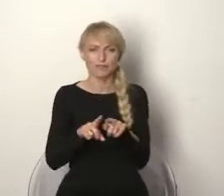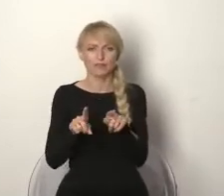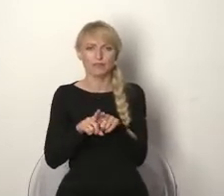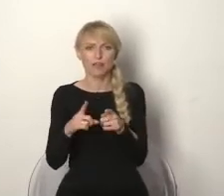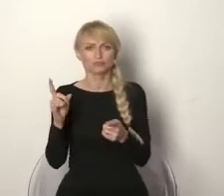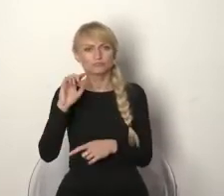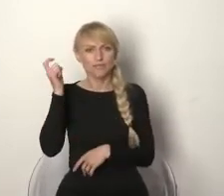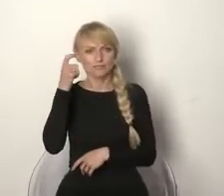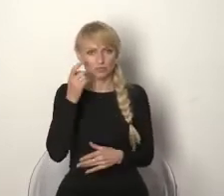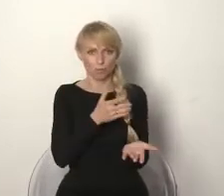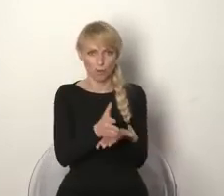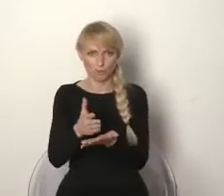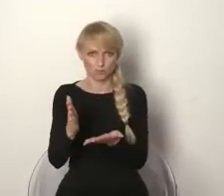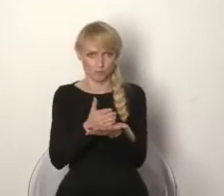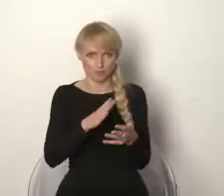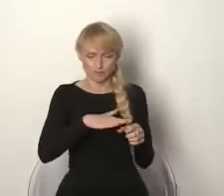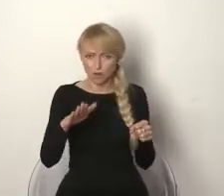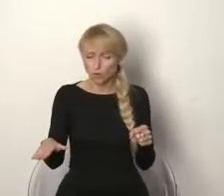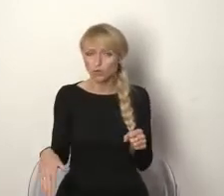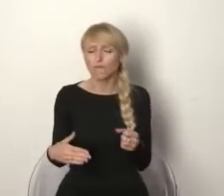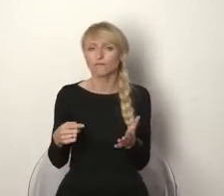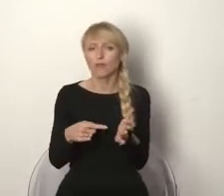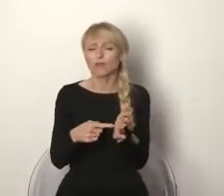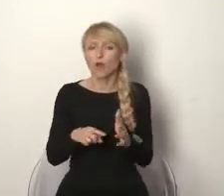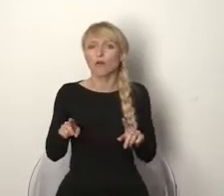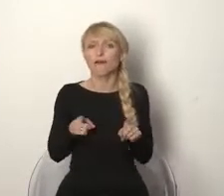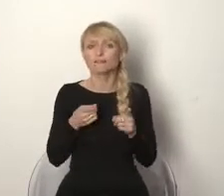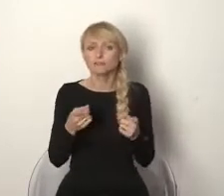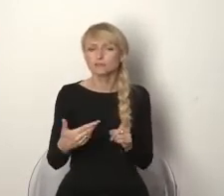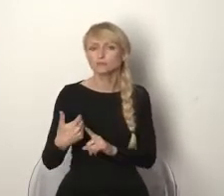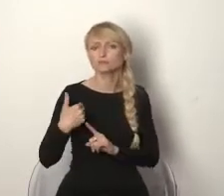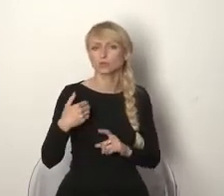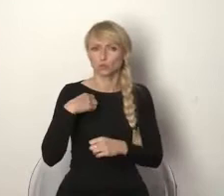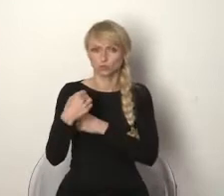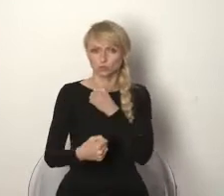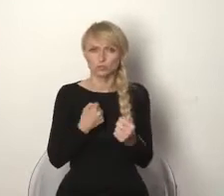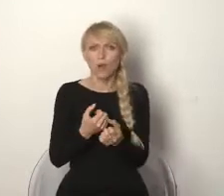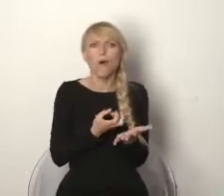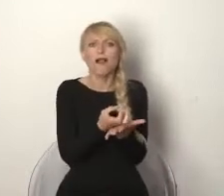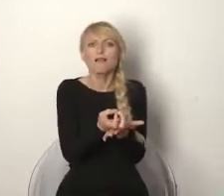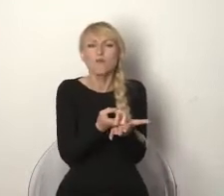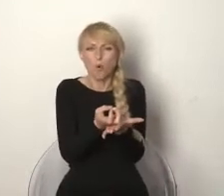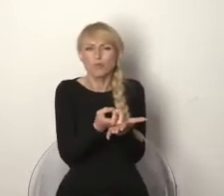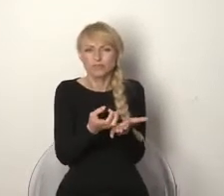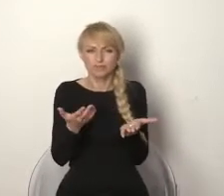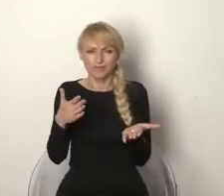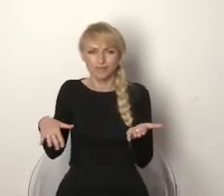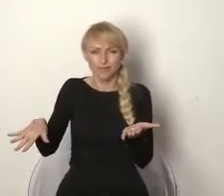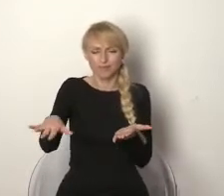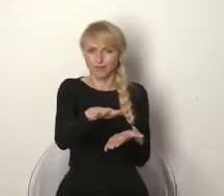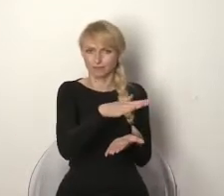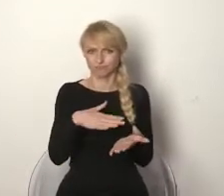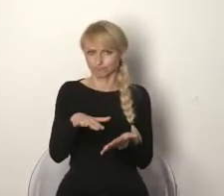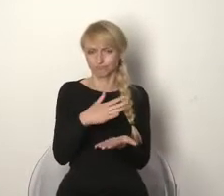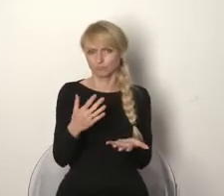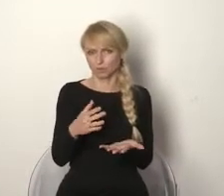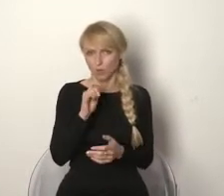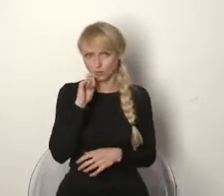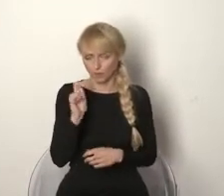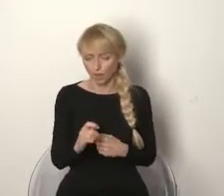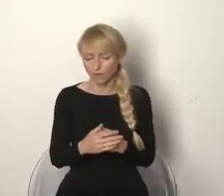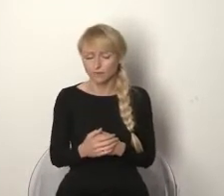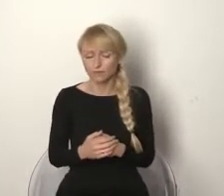Międzynarodowej, organizacji, która działała w tamtym czasie, na początku jeszcze w lutym, na terenie Ukrainy. To była taka druga